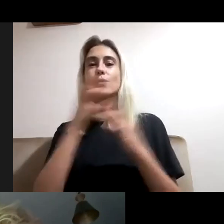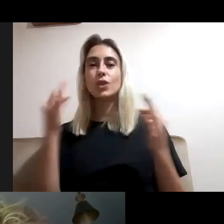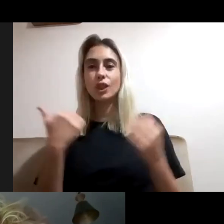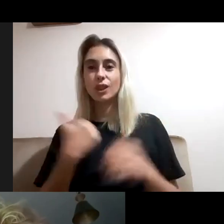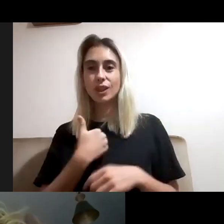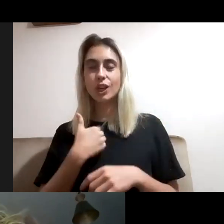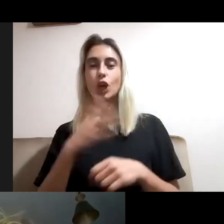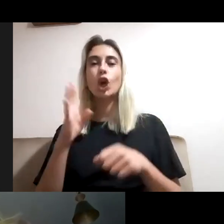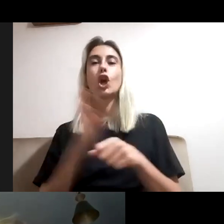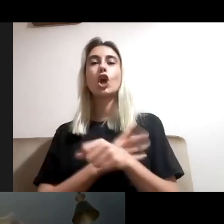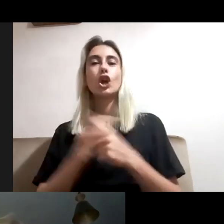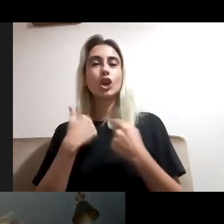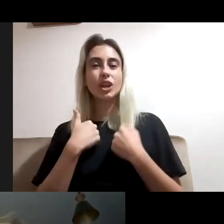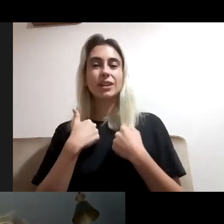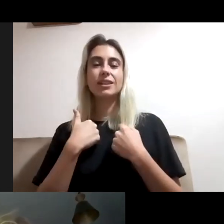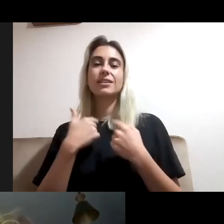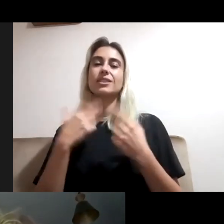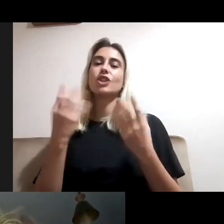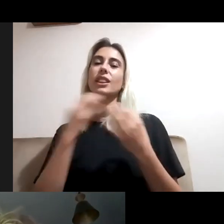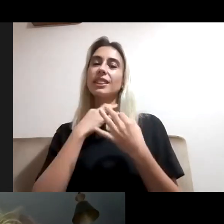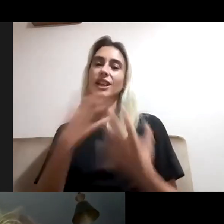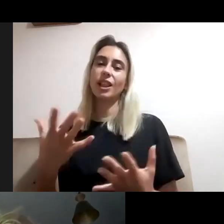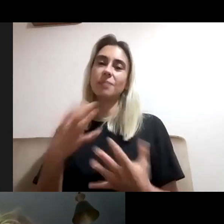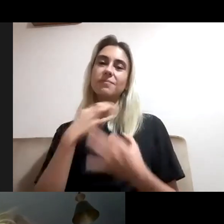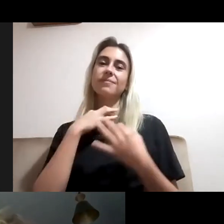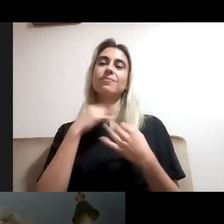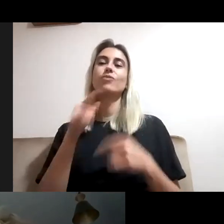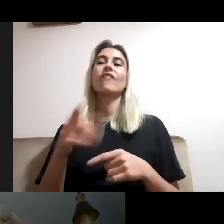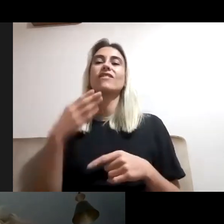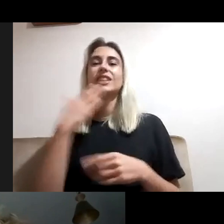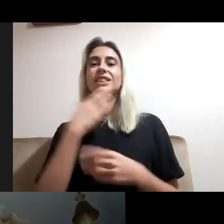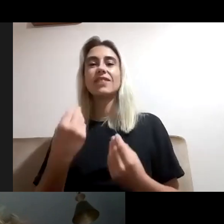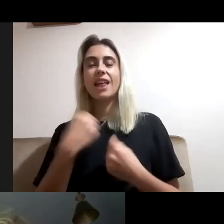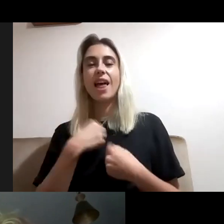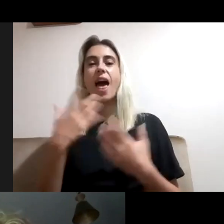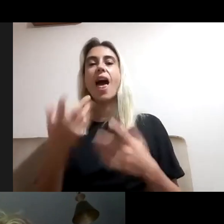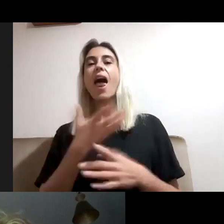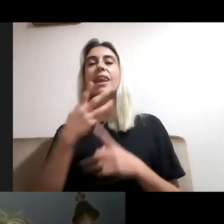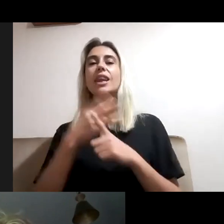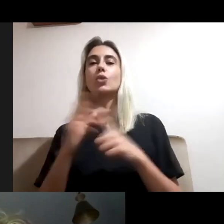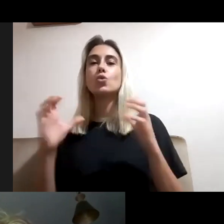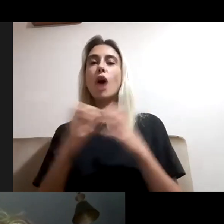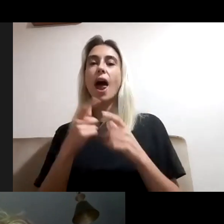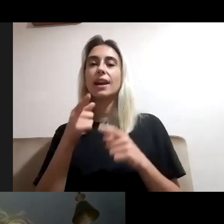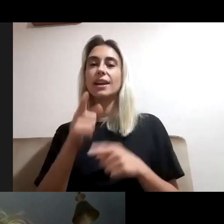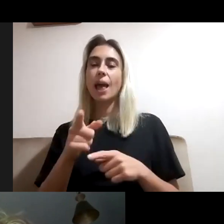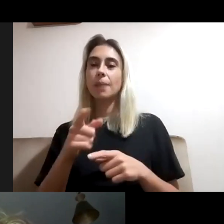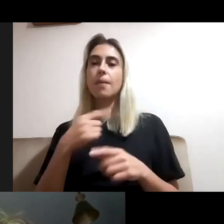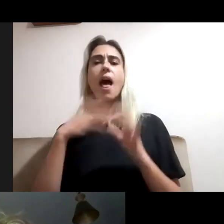ve gururlu addediyorum. Çok teşekkür ediyorum bu fırsatı veren en uygar ekibine.